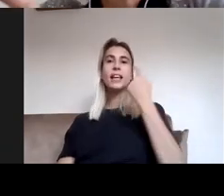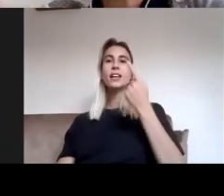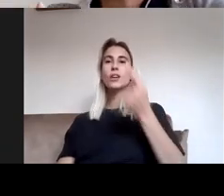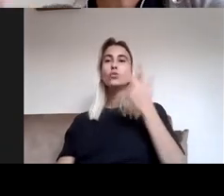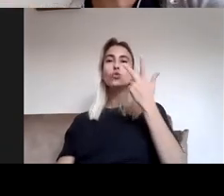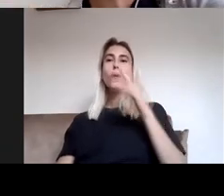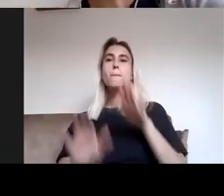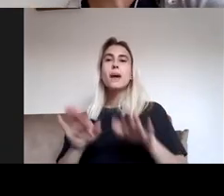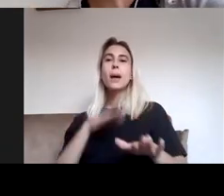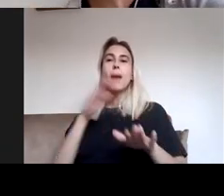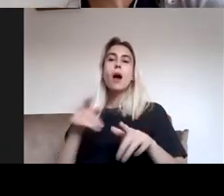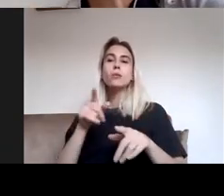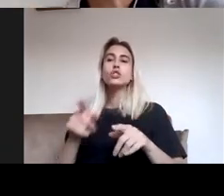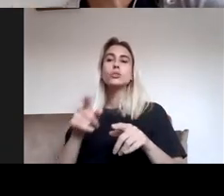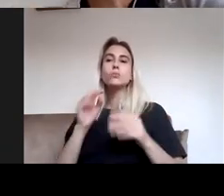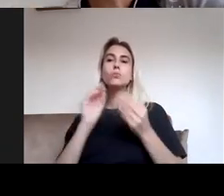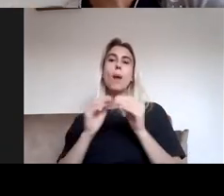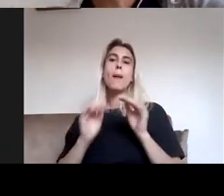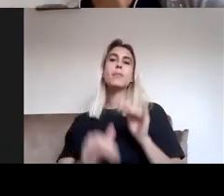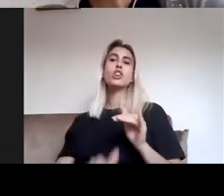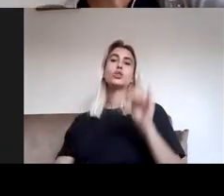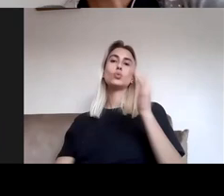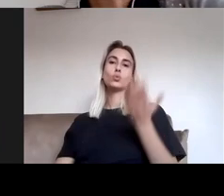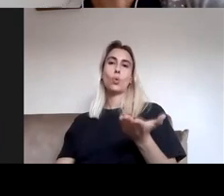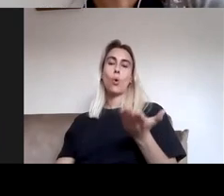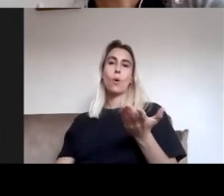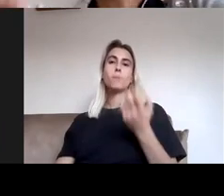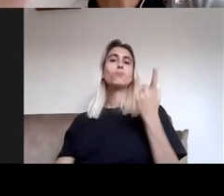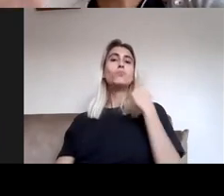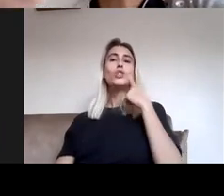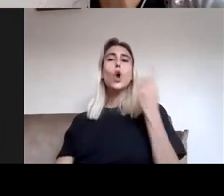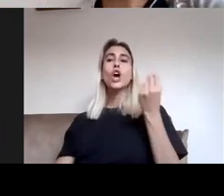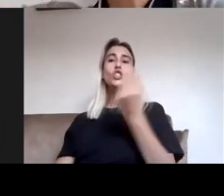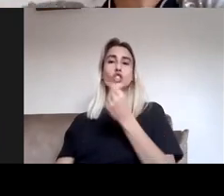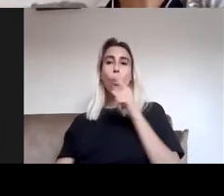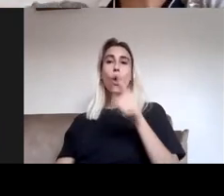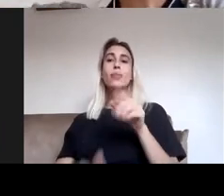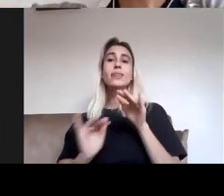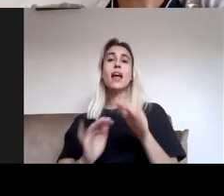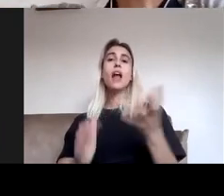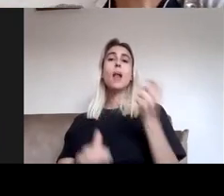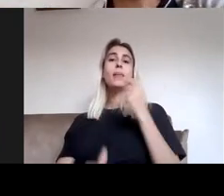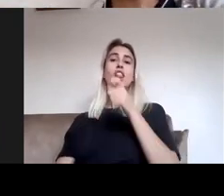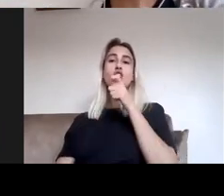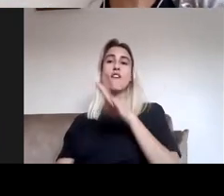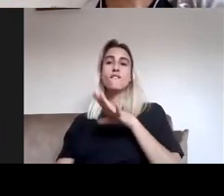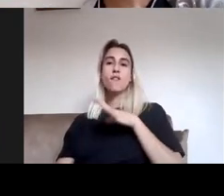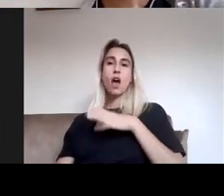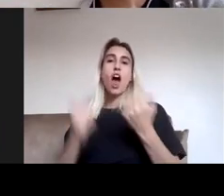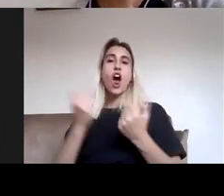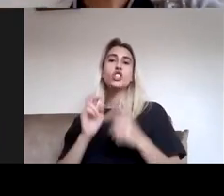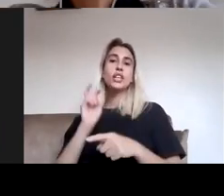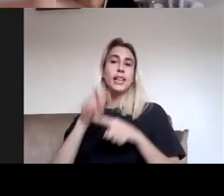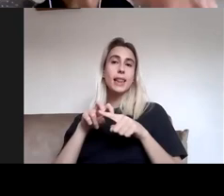basamağa çıkma problemi yaşıyor. Yani bugün birçok kişi orada destek almaya ihtiyaç duyuyor araca inerken ve